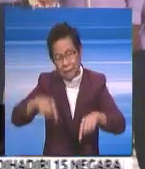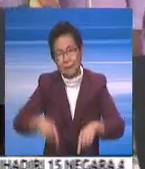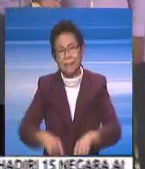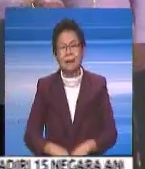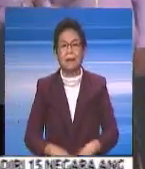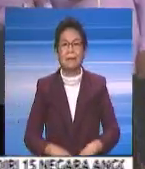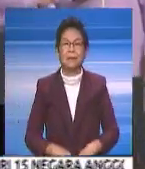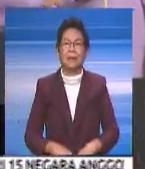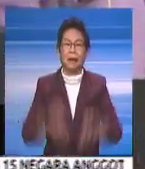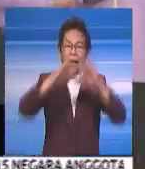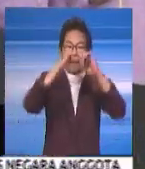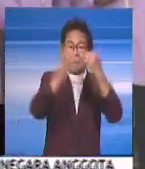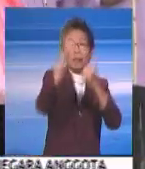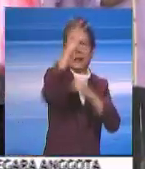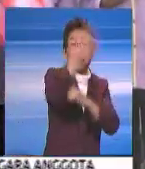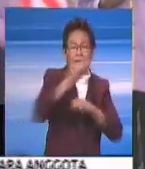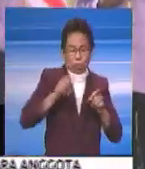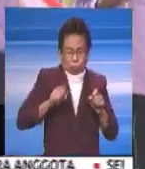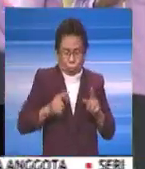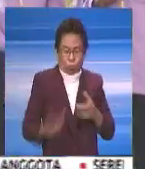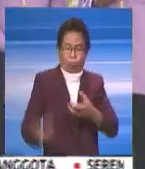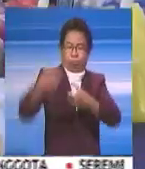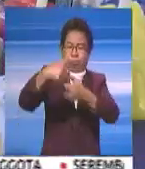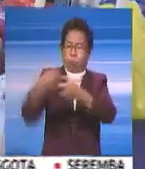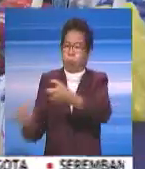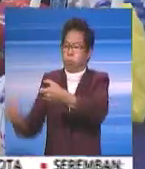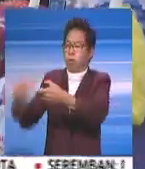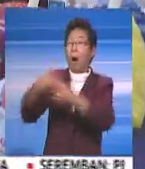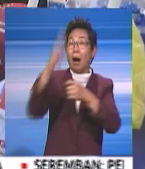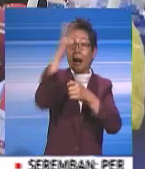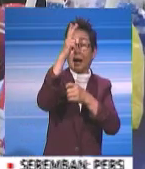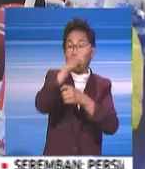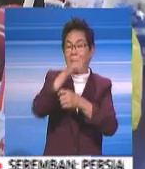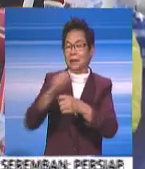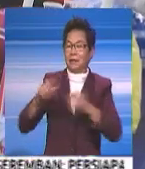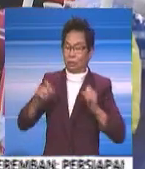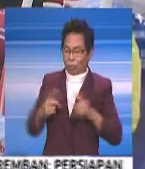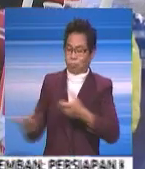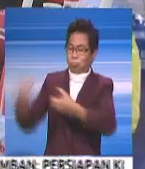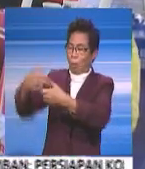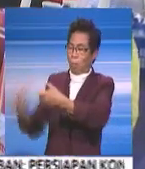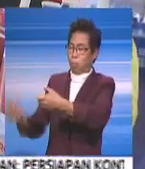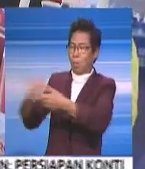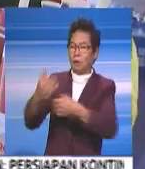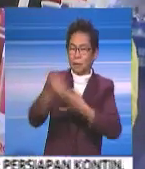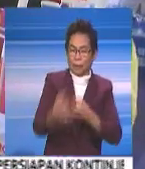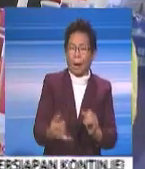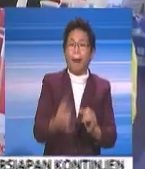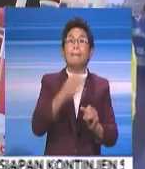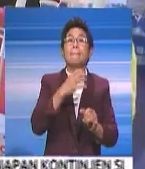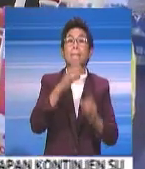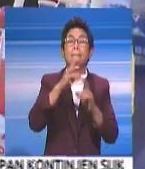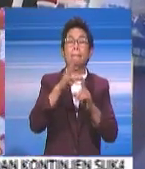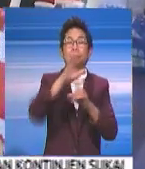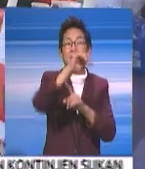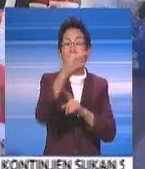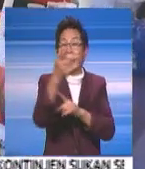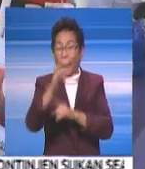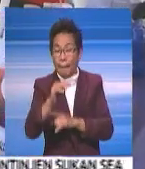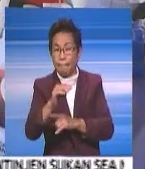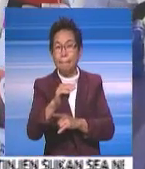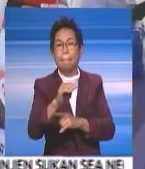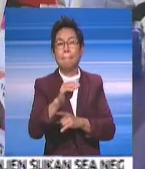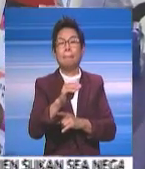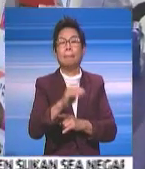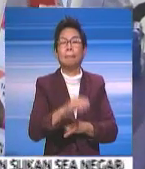Lebih 10 agensi kerajaan dan swasta terlibat dalam program tersebut, antaranya Jabatan Kesihatan Perak, Jabatan Kebajikan Masyarakat,